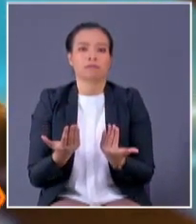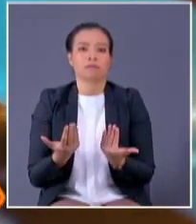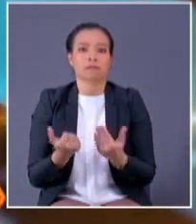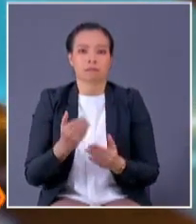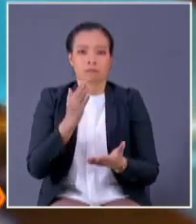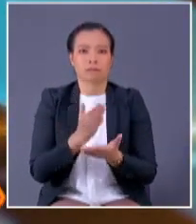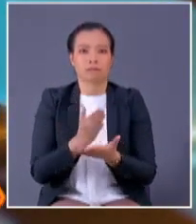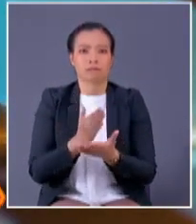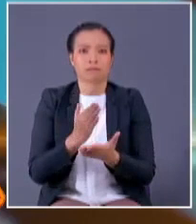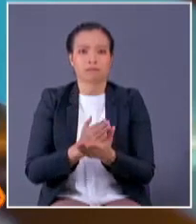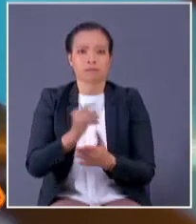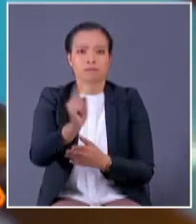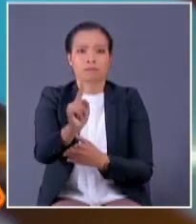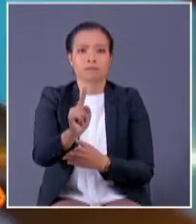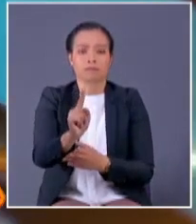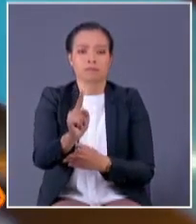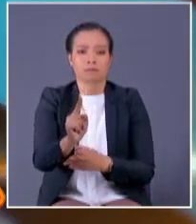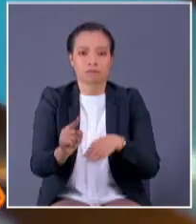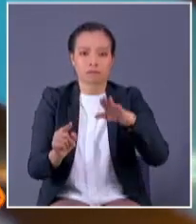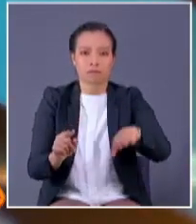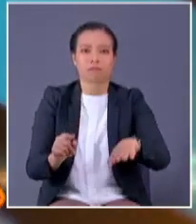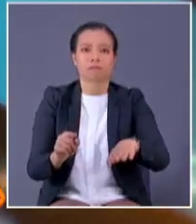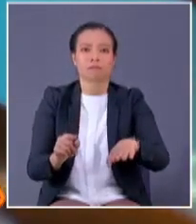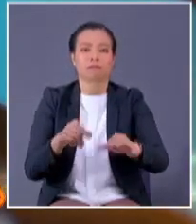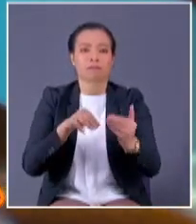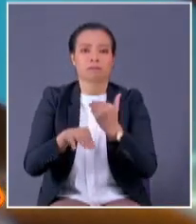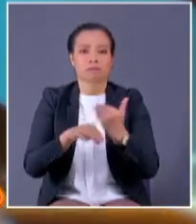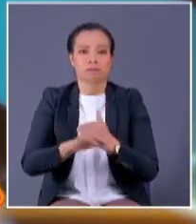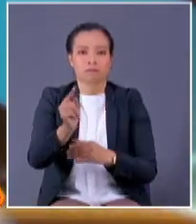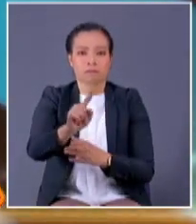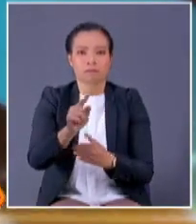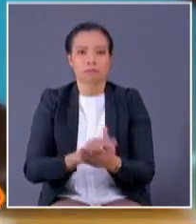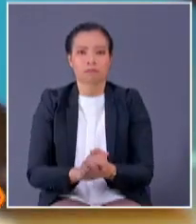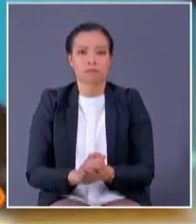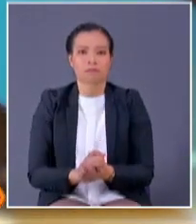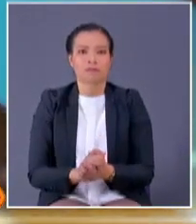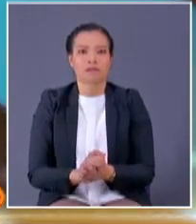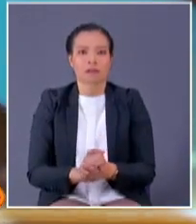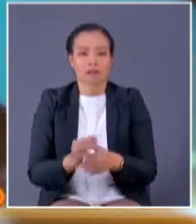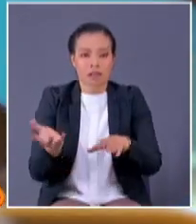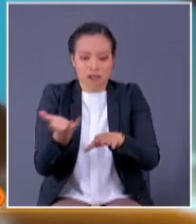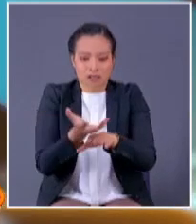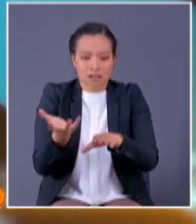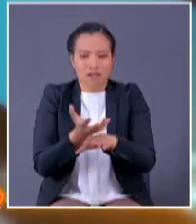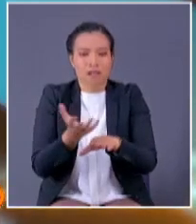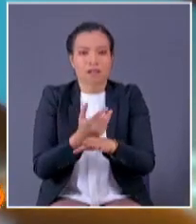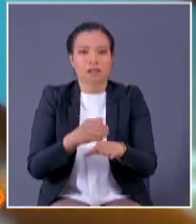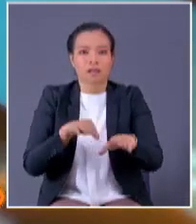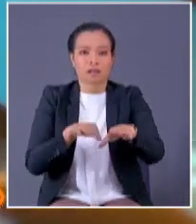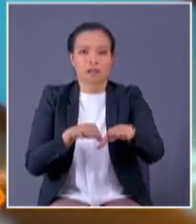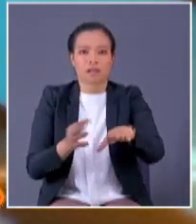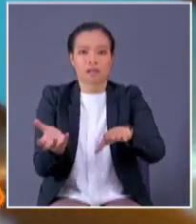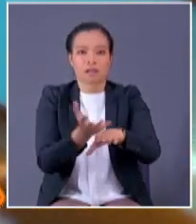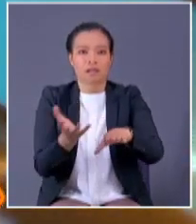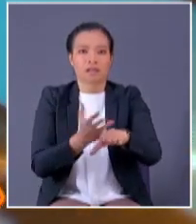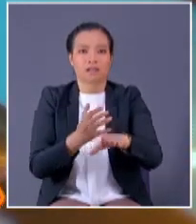ที่ที่จะจอดเนี่ยมันอยู่ตรงไหนริมถนนเหรอใช่ไหมครับแล้วริมถนนแล้วคุณจะเอารถเล็กมาขนถ่ายสินค้าริมถนนเหรอมันไม่ใช่ คร ับ เ